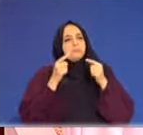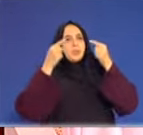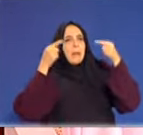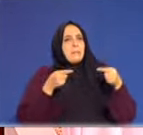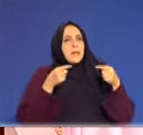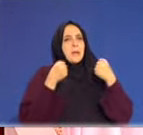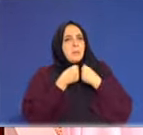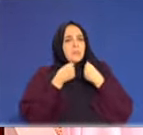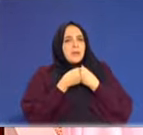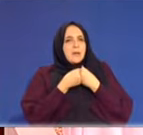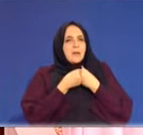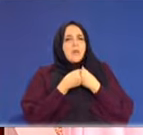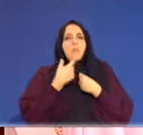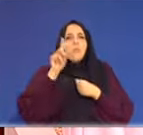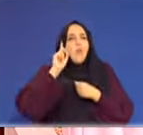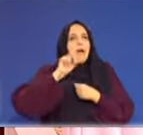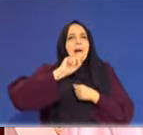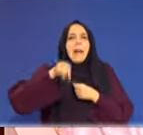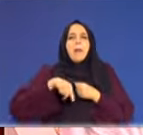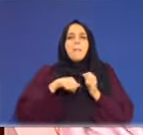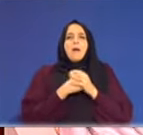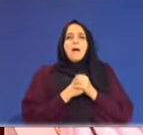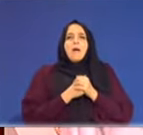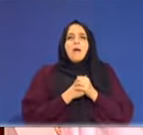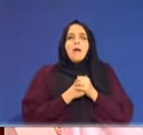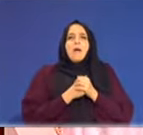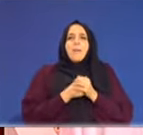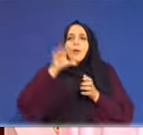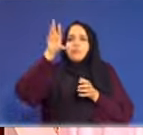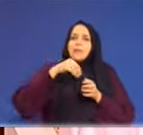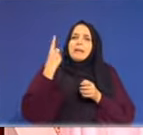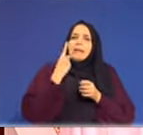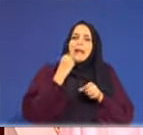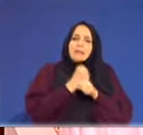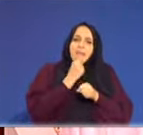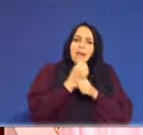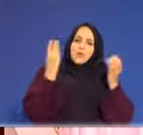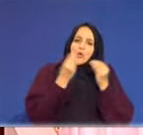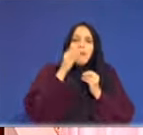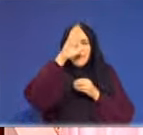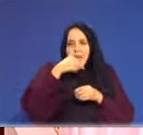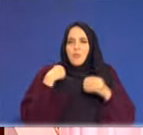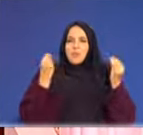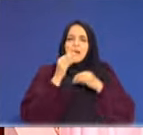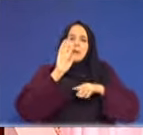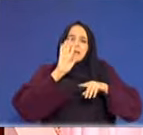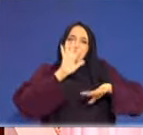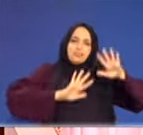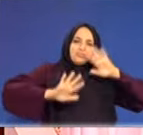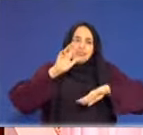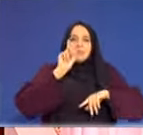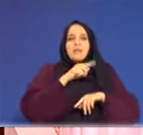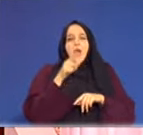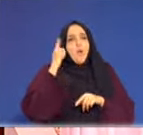ما مخلف ذي الحرام أم بعد أثن الجن كان ذكي من ذي الحرام أسين المهمة مصالحة